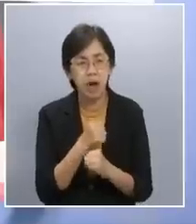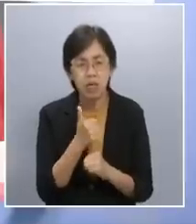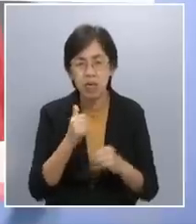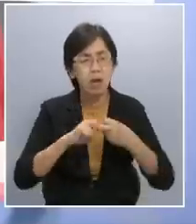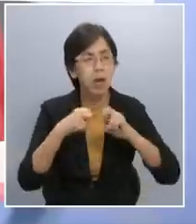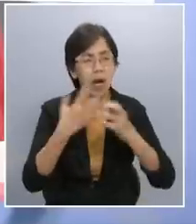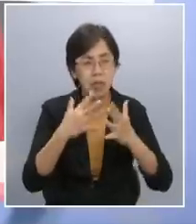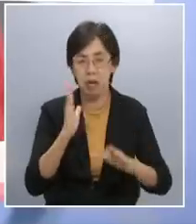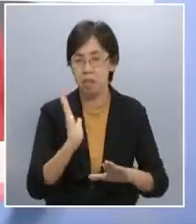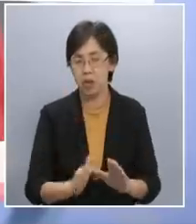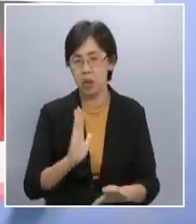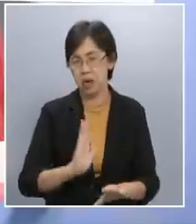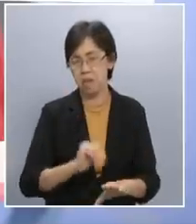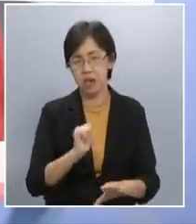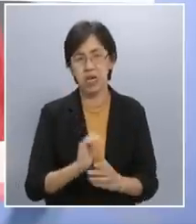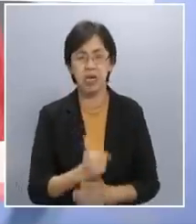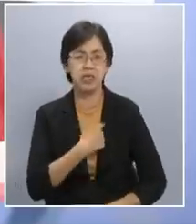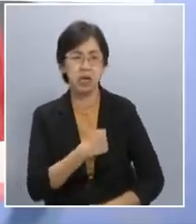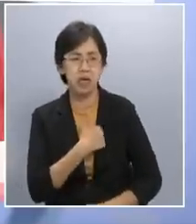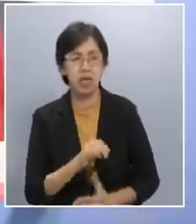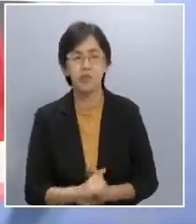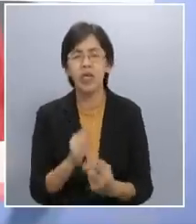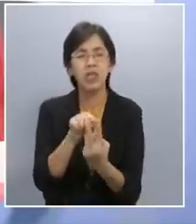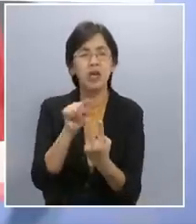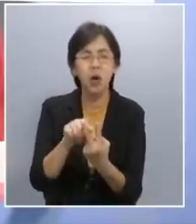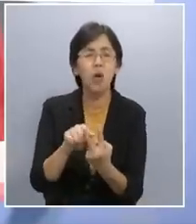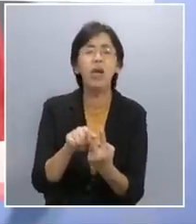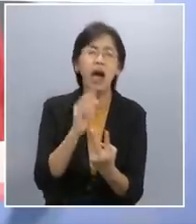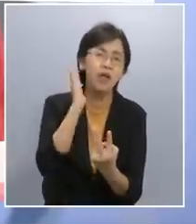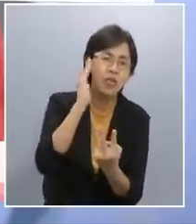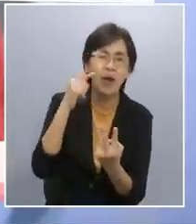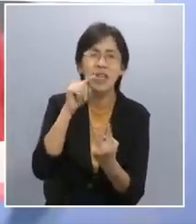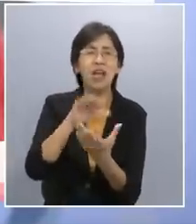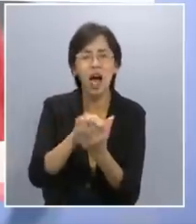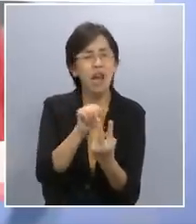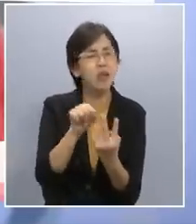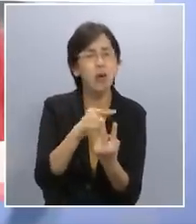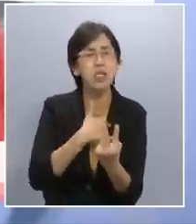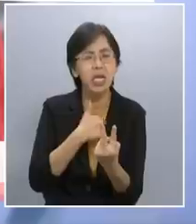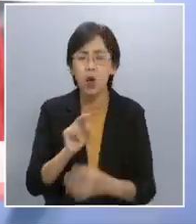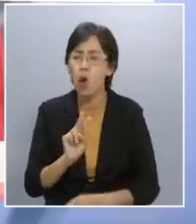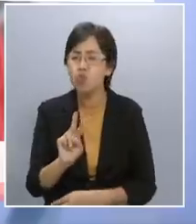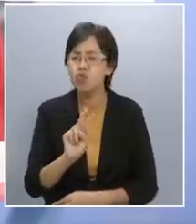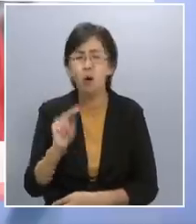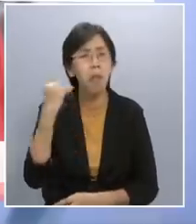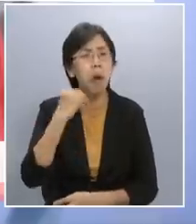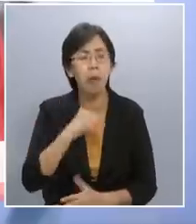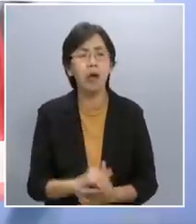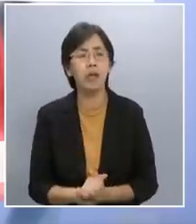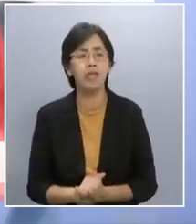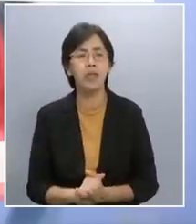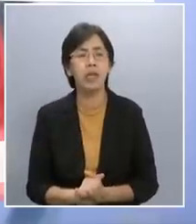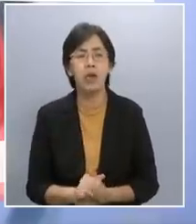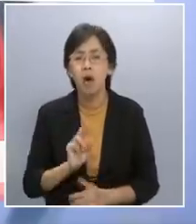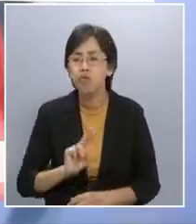ท่านเป็นคนเก่งคนหนึ่งอ่ะคุณนายก็ใจดีนะใจดีทั้งคู่แหละครับไปไหนท่านก็เห็นไปด้วยกันเรื่อยท่านออกงานก็ไปบ่อยไปงานไปไหน